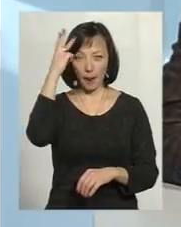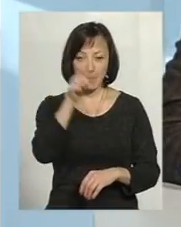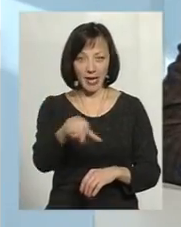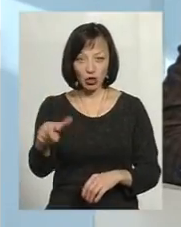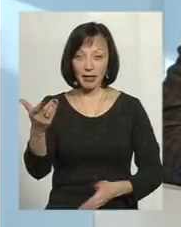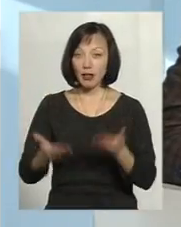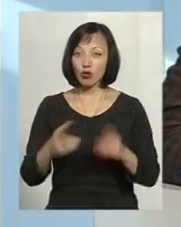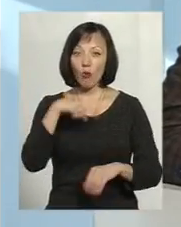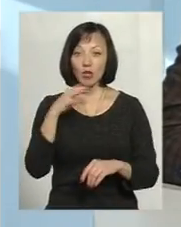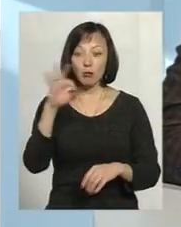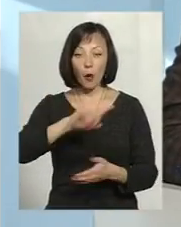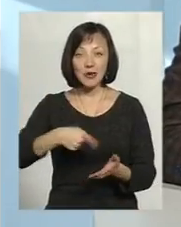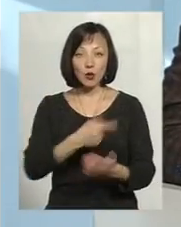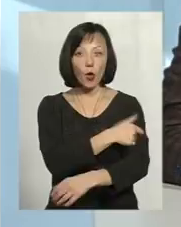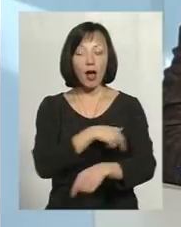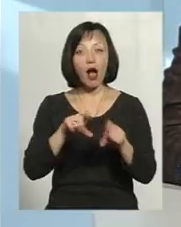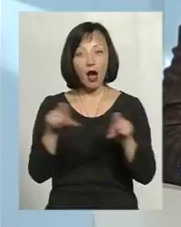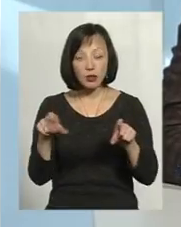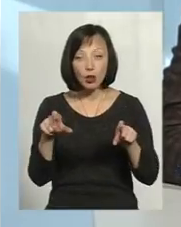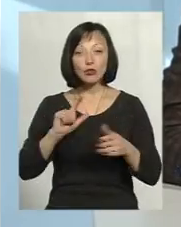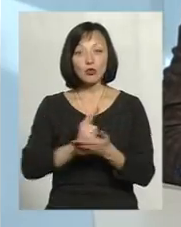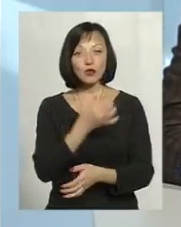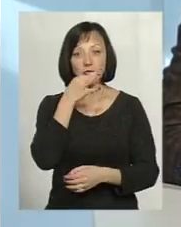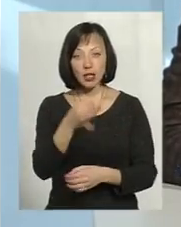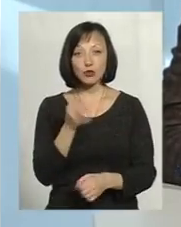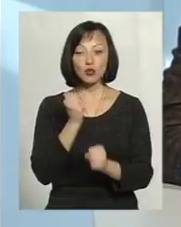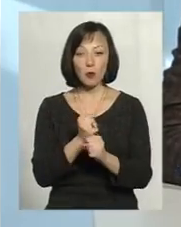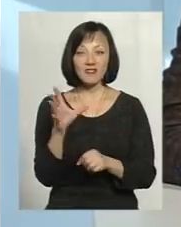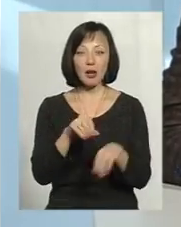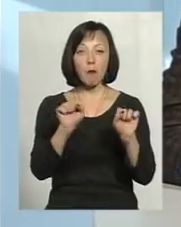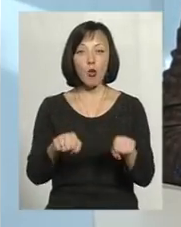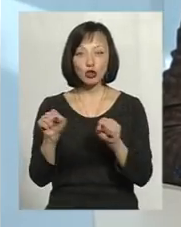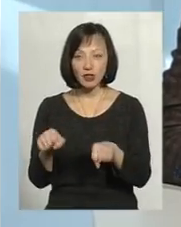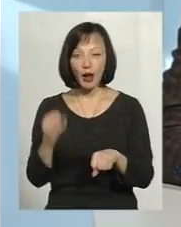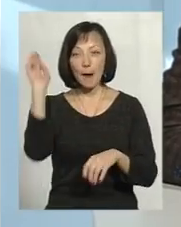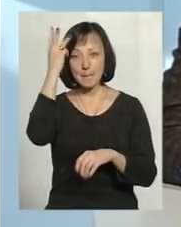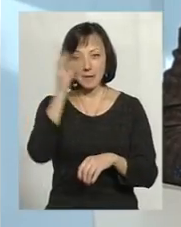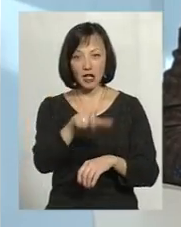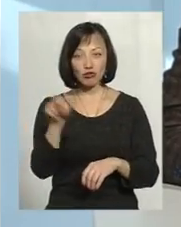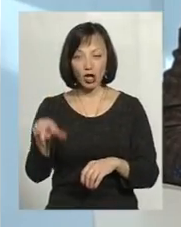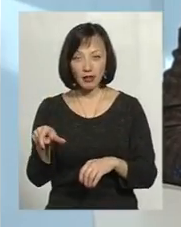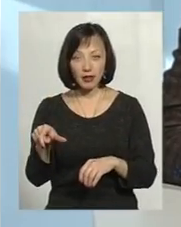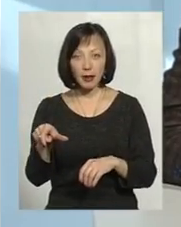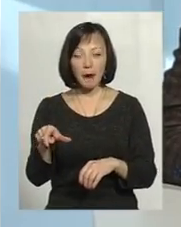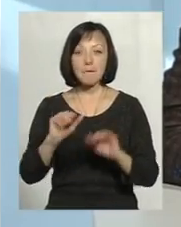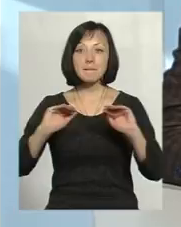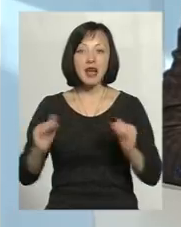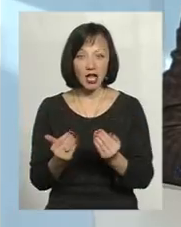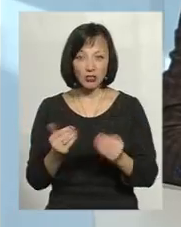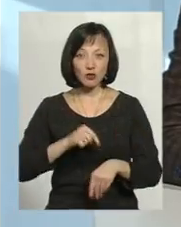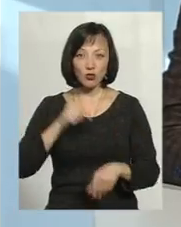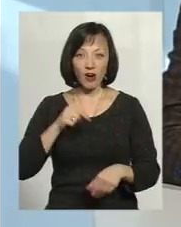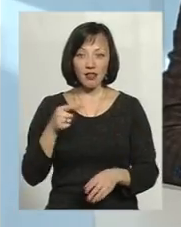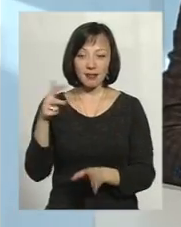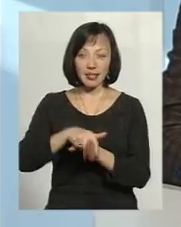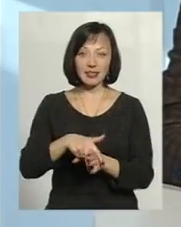Якщо, власне, говорити про міську лікарню, ми знову ж таки сказали, що ми зробимо все можливе, аби хмельничани менше відчували